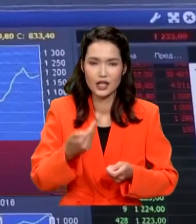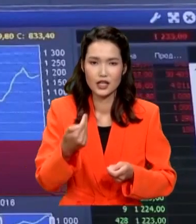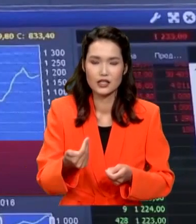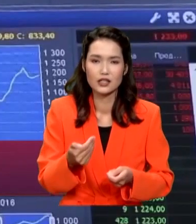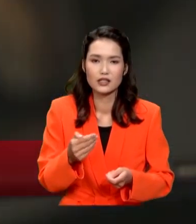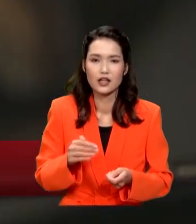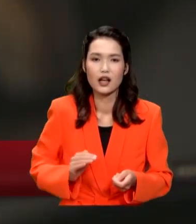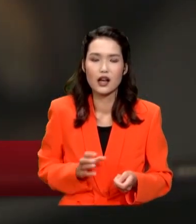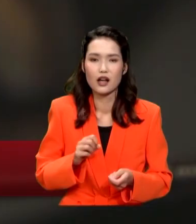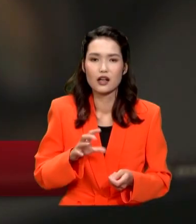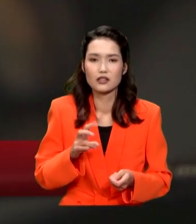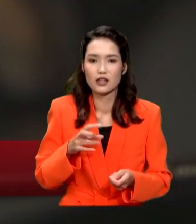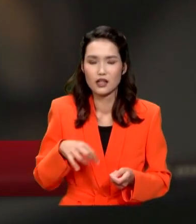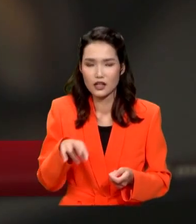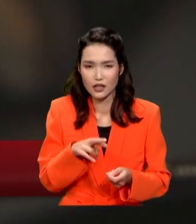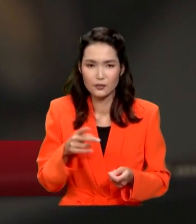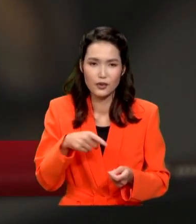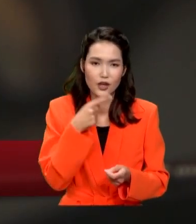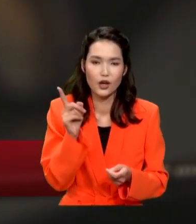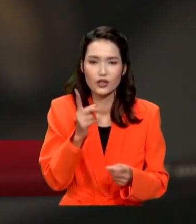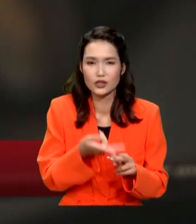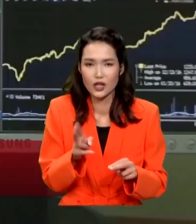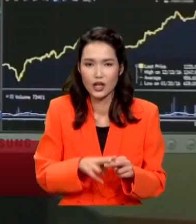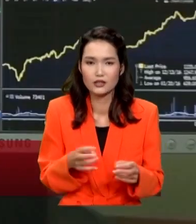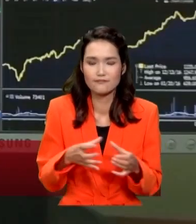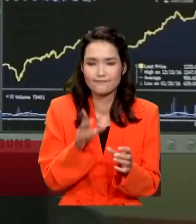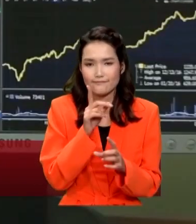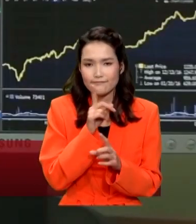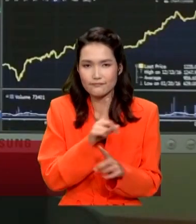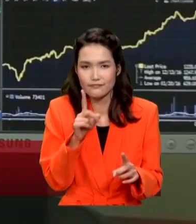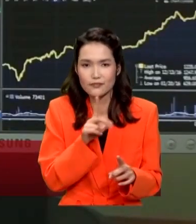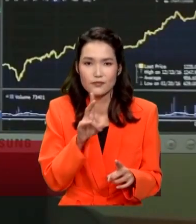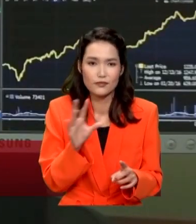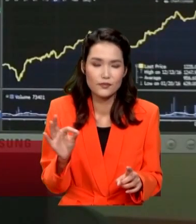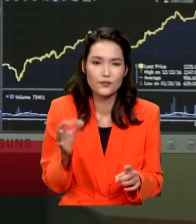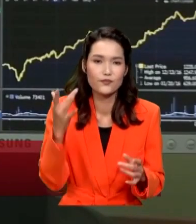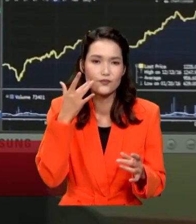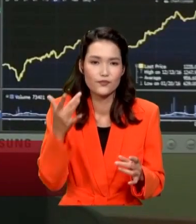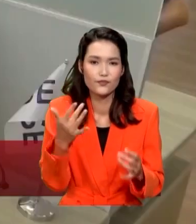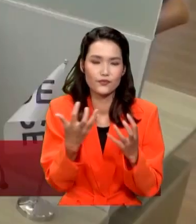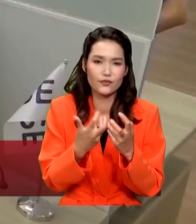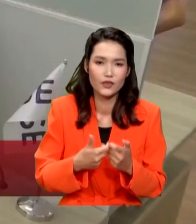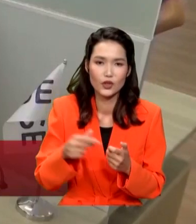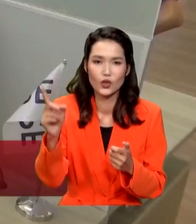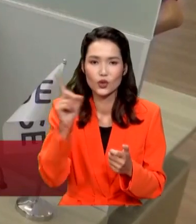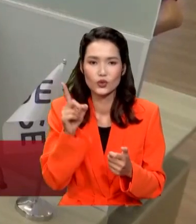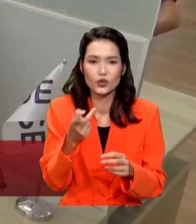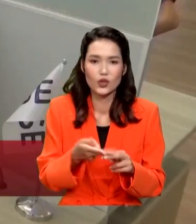эмитентов из Казахстана, как квазигосударственных, так и корпоративных. Однако финансовые аналитики считают, что